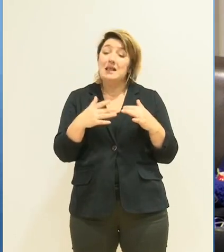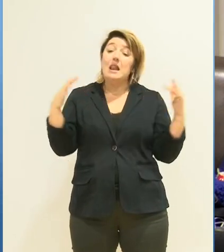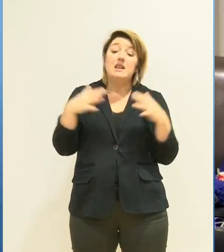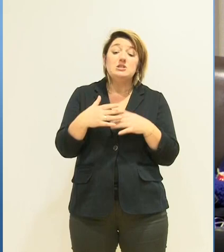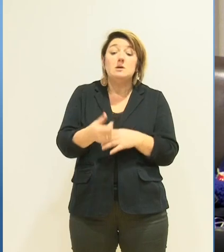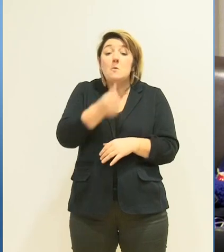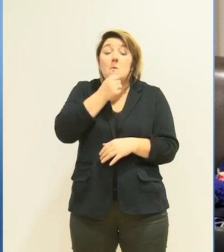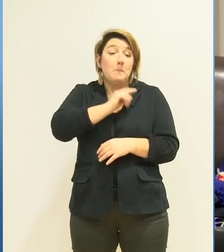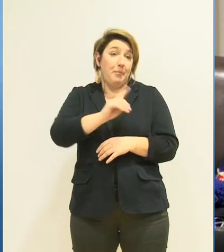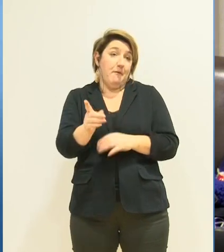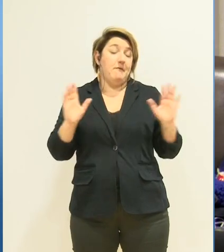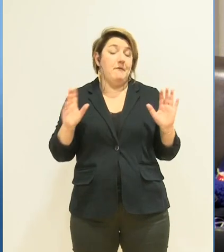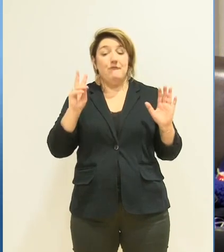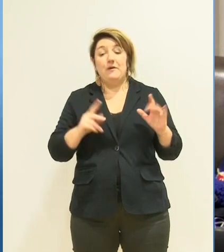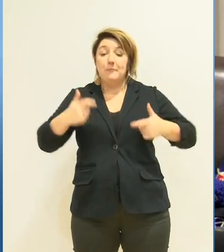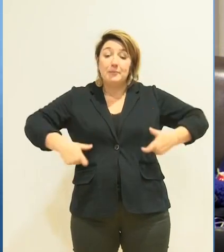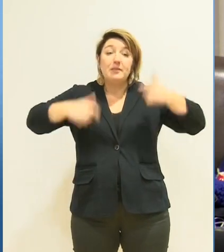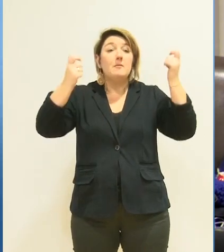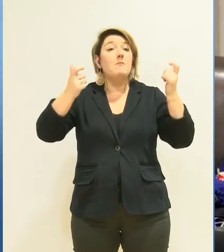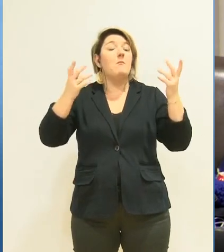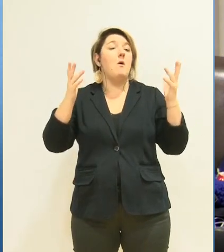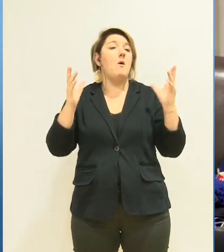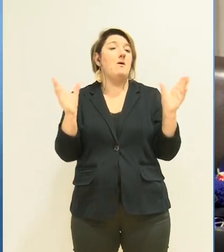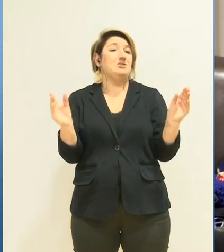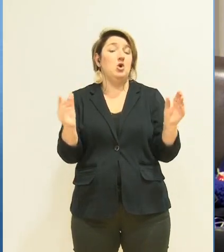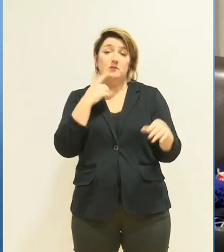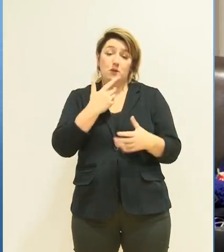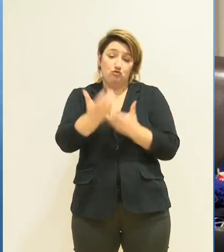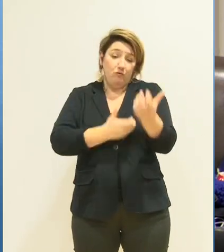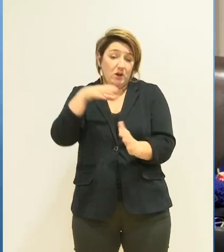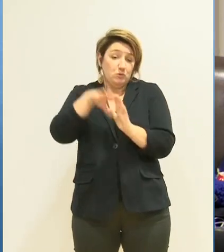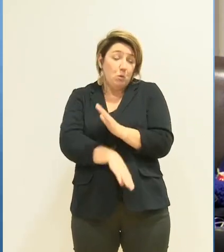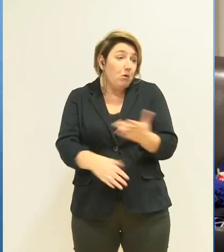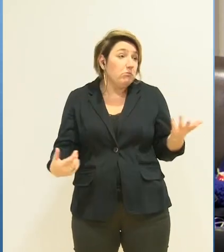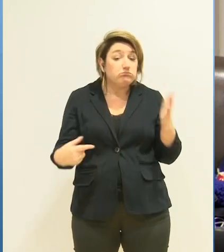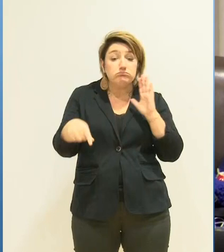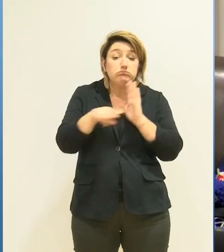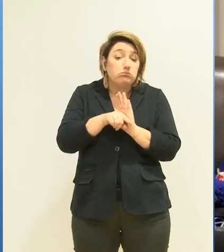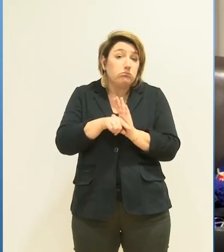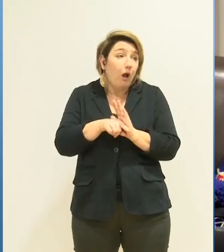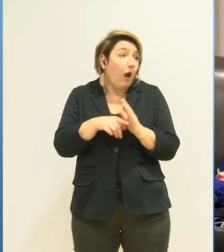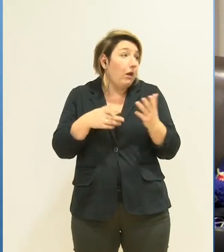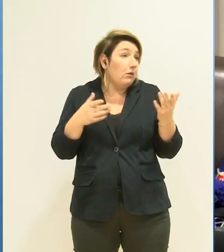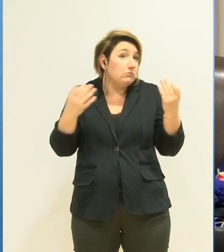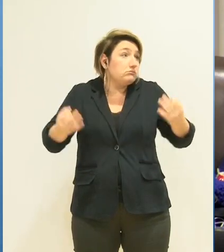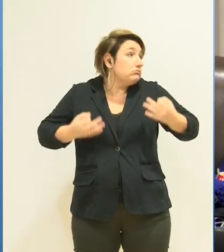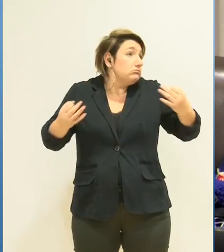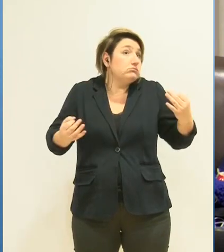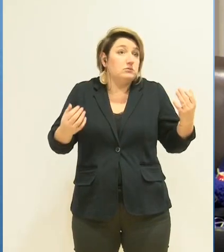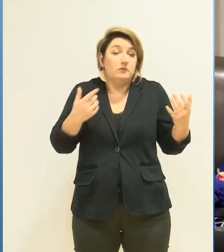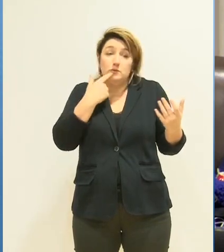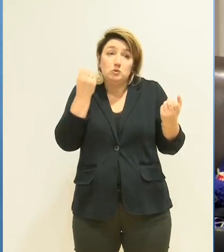consomme beaucoup moins de chauffage c'est une règle qui ne doit pas à mon avis souffrir d'exception et il doit faire